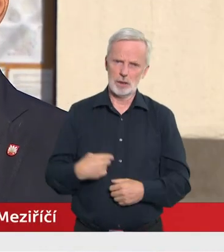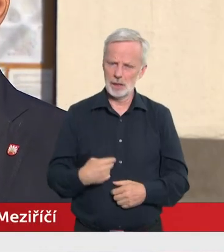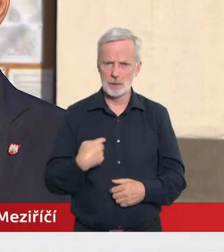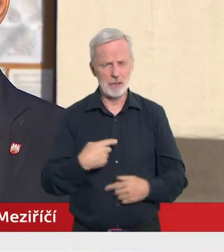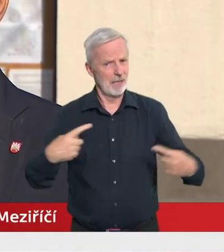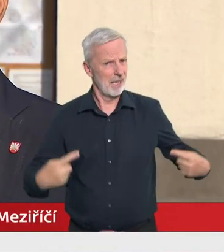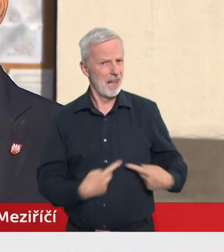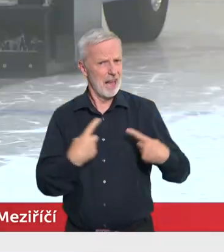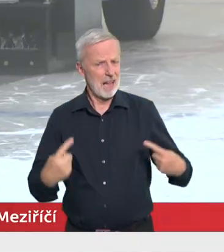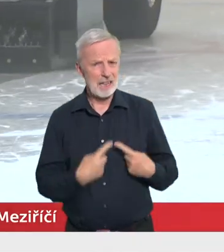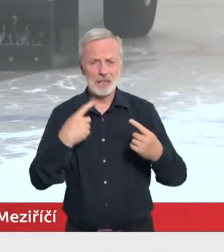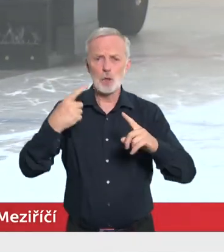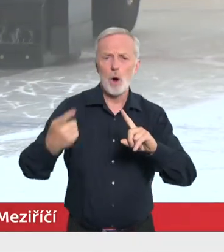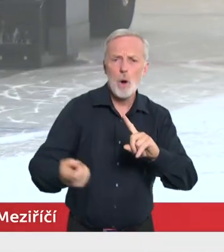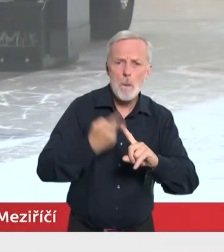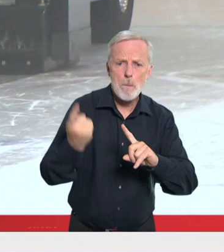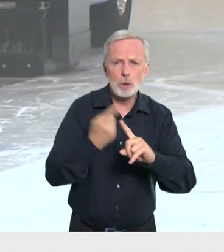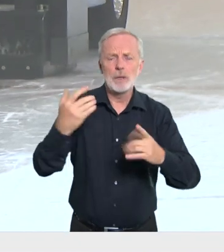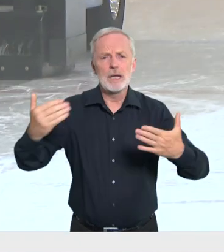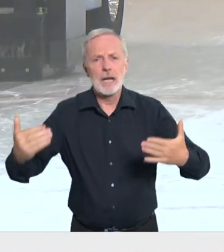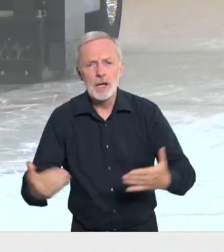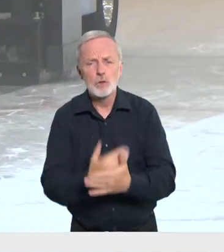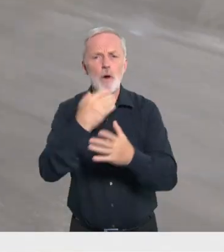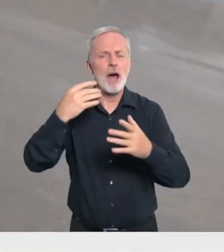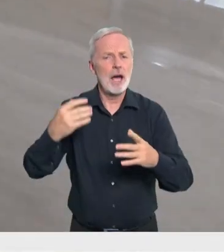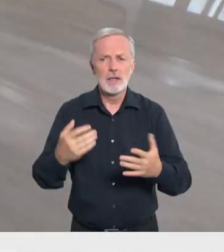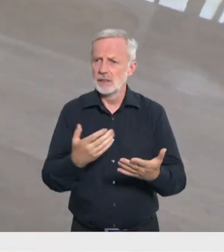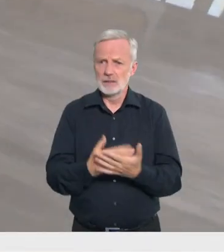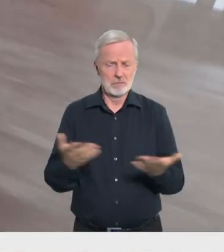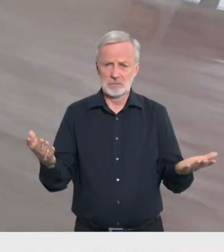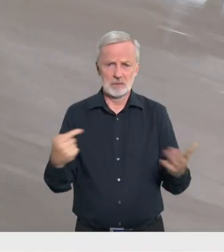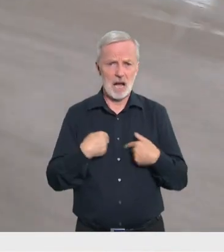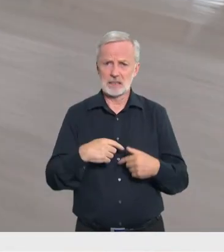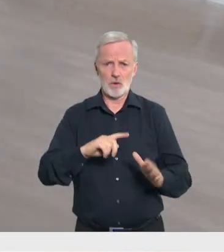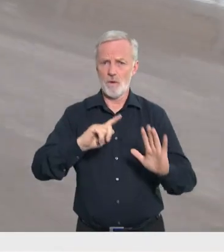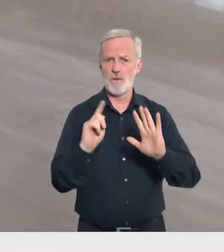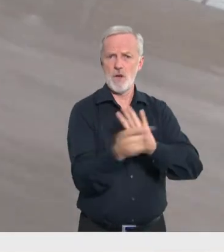ty podmínky té nové výzvy nás vlastně z toho vyčleňují.